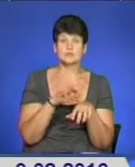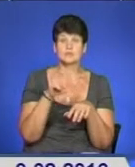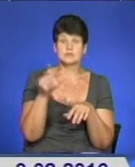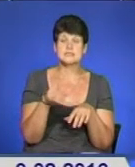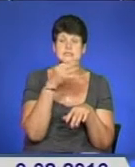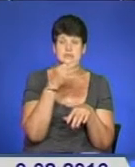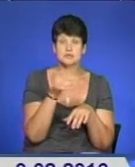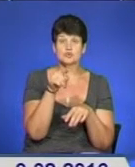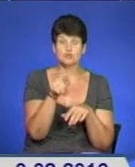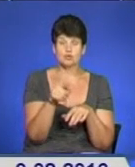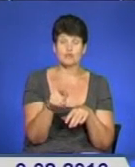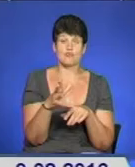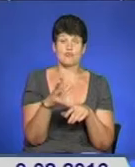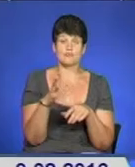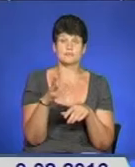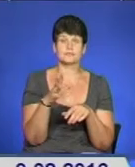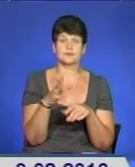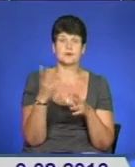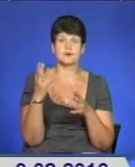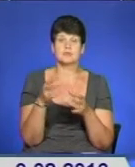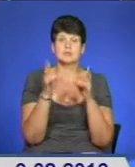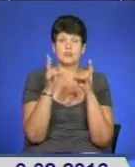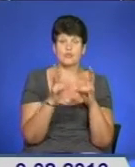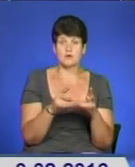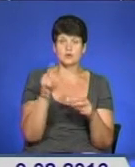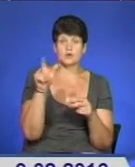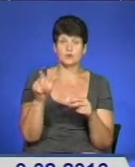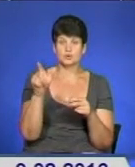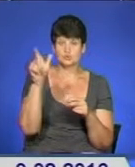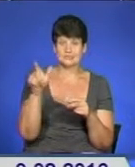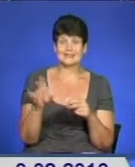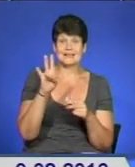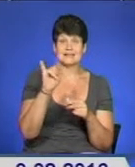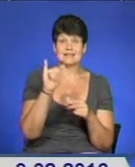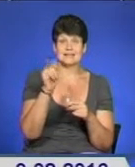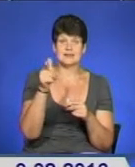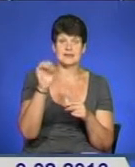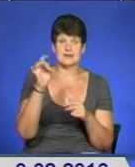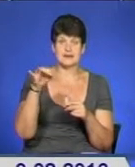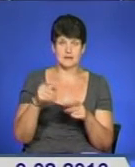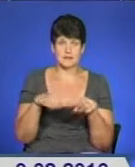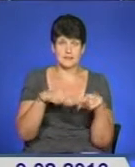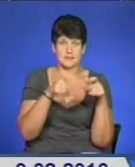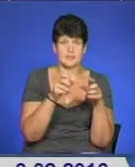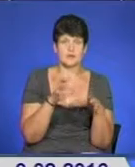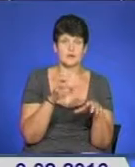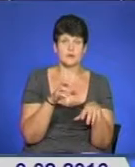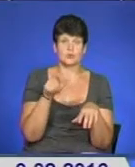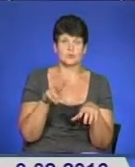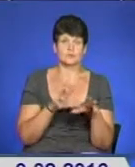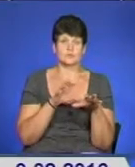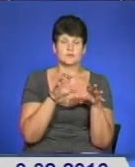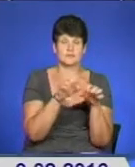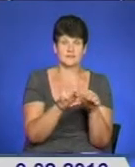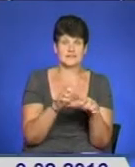його травмував громадянин Нігерії, який перед приїздом поліцейських залишив квартиру. Патруль наздогнав підозрюваного. Однак той чинив